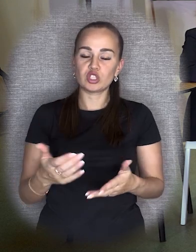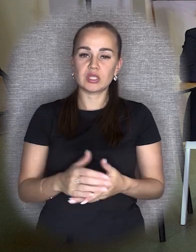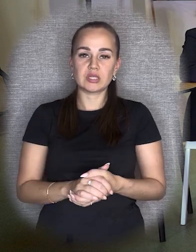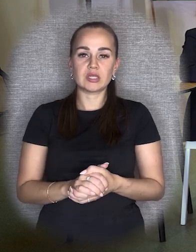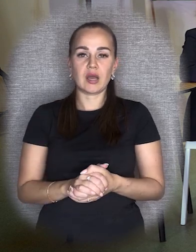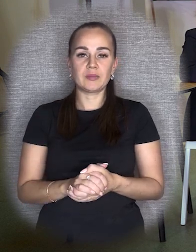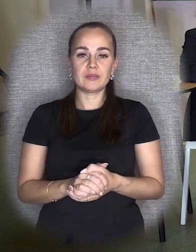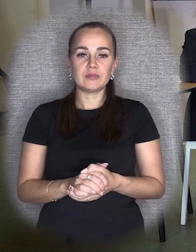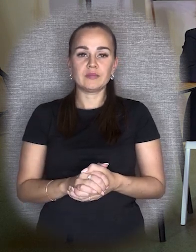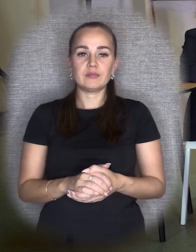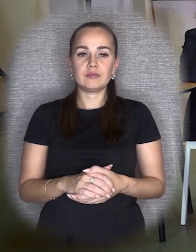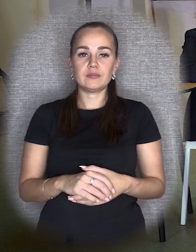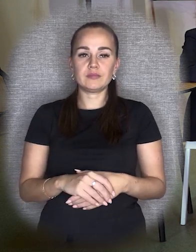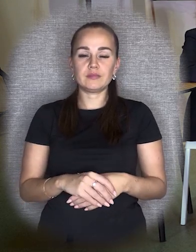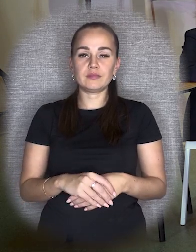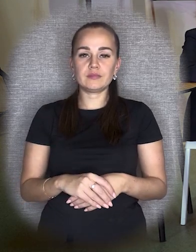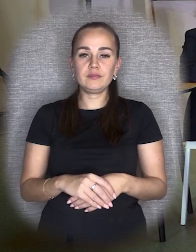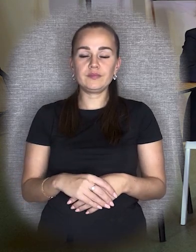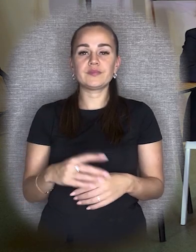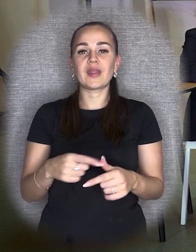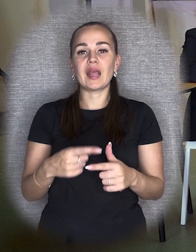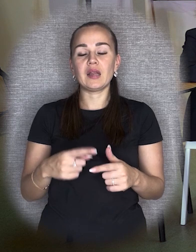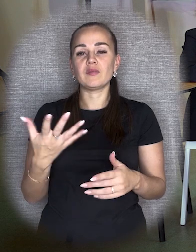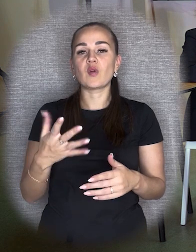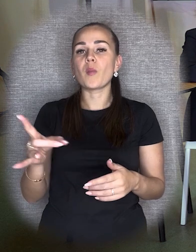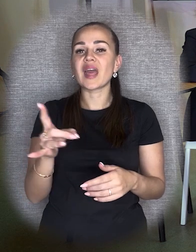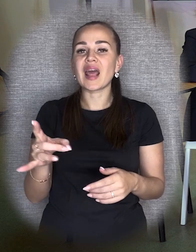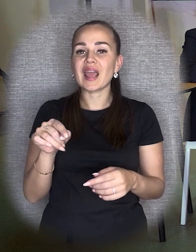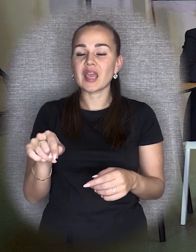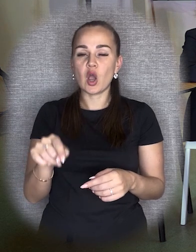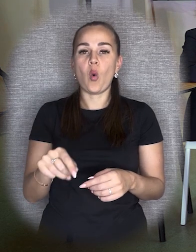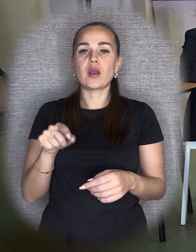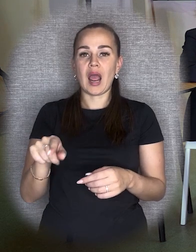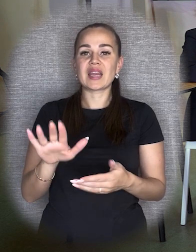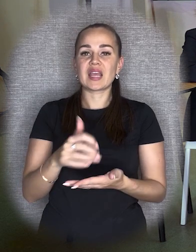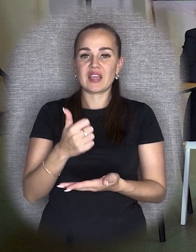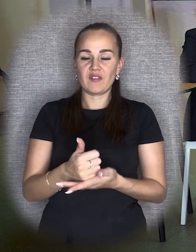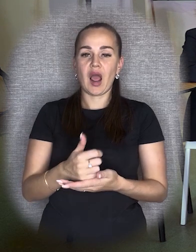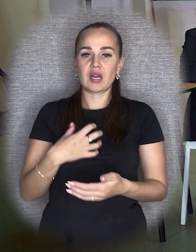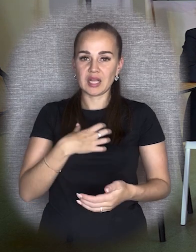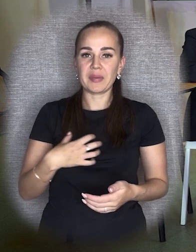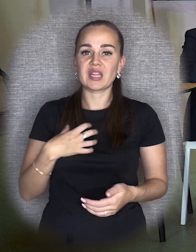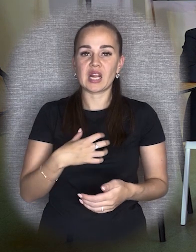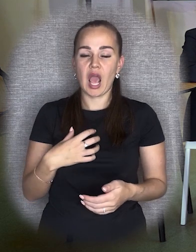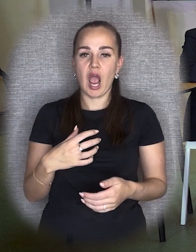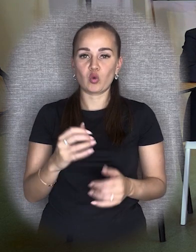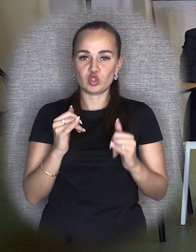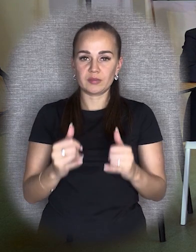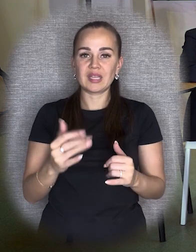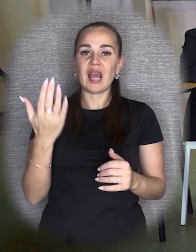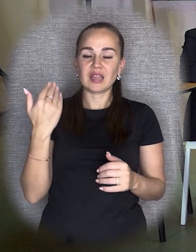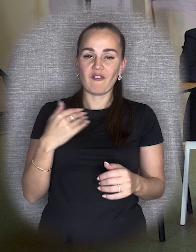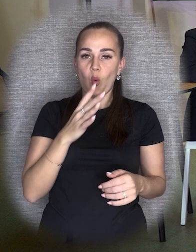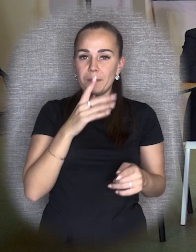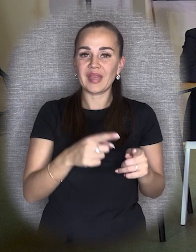области, в какой-либо области, в каком-либо регионе являлись определяющими для пластики того или иного периода. И